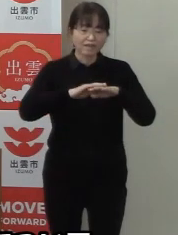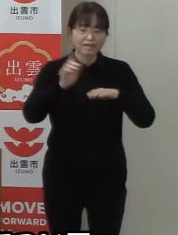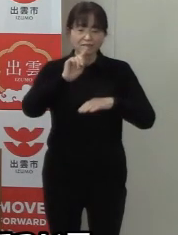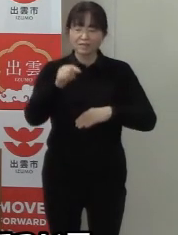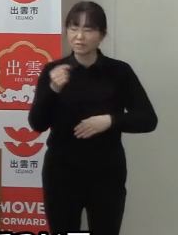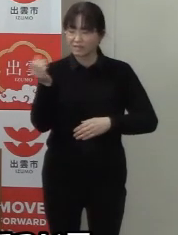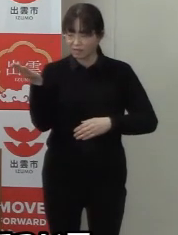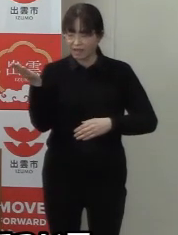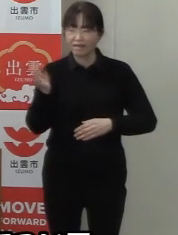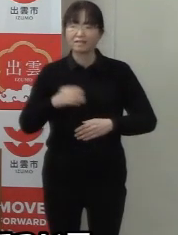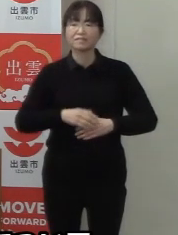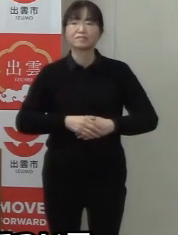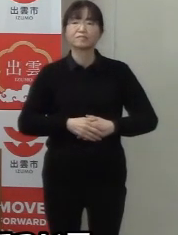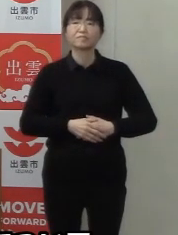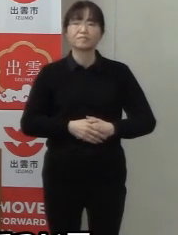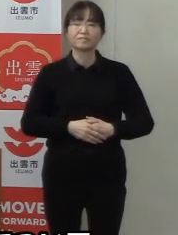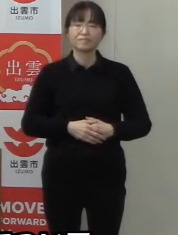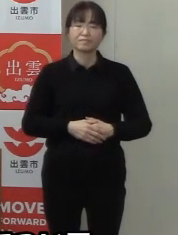か。